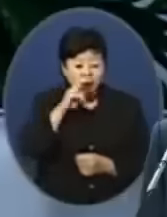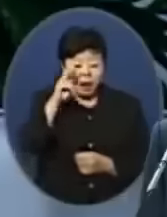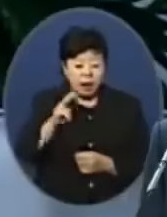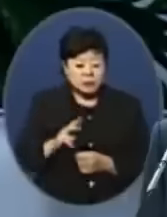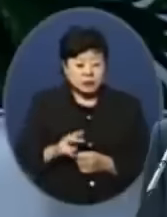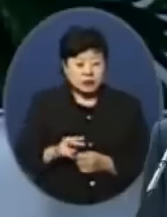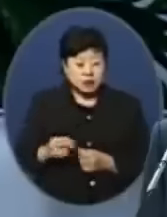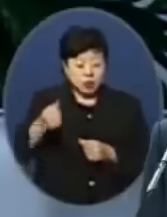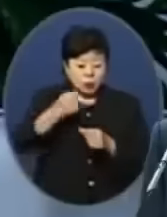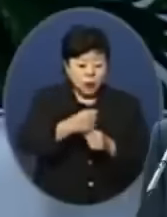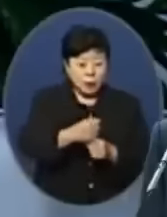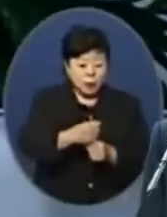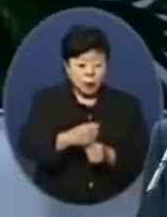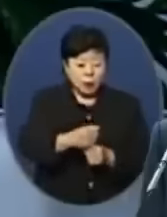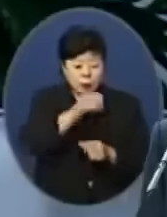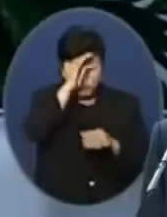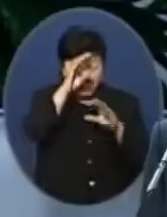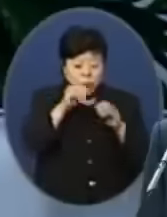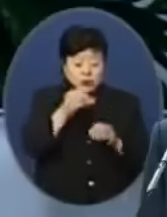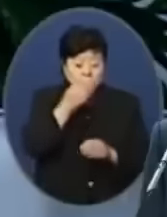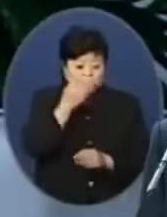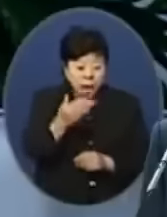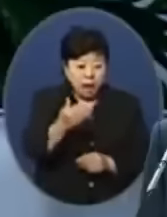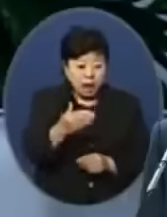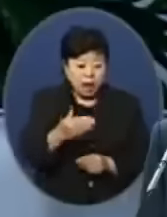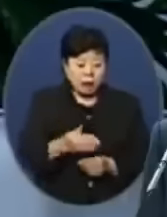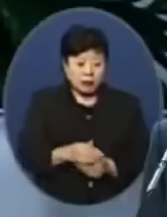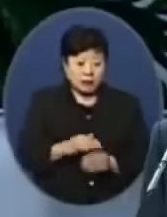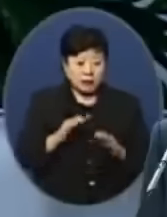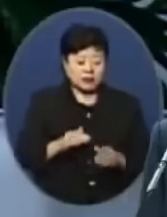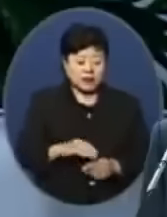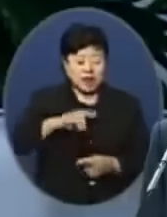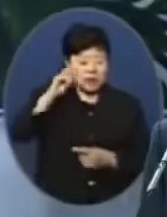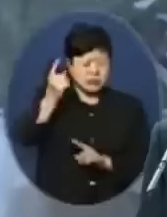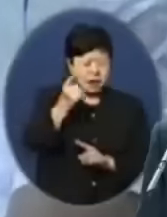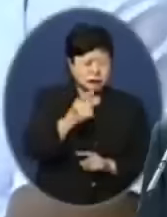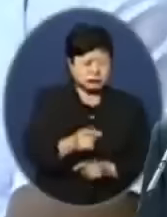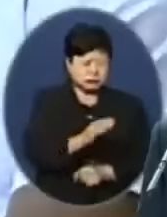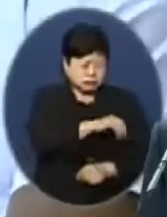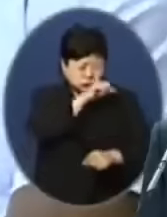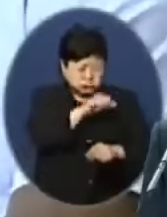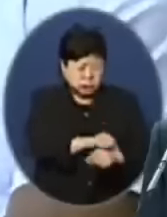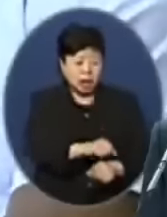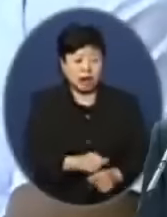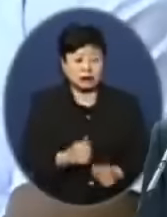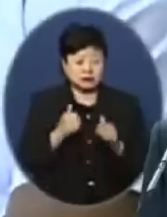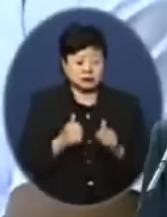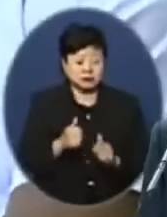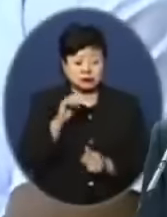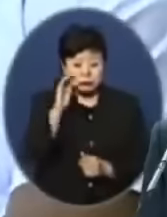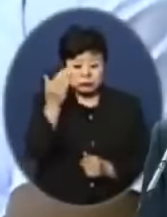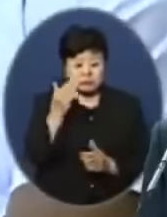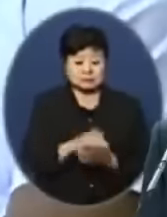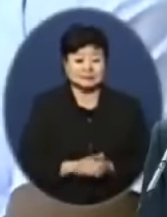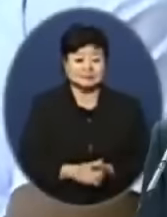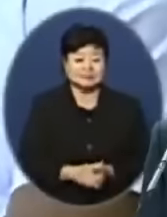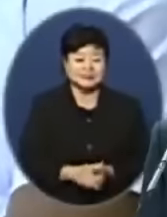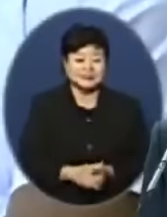순식간에 허리가 나아서 오늘날 야구선수로서 깃발을 달리지 않습니까?